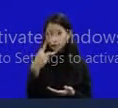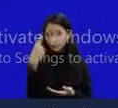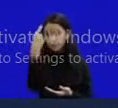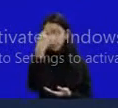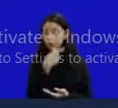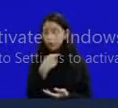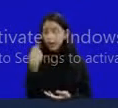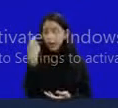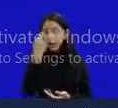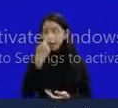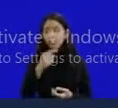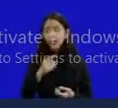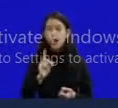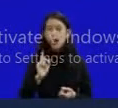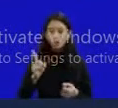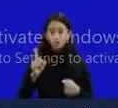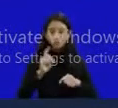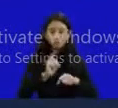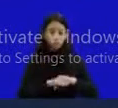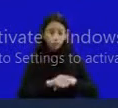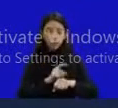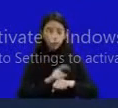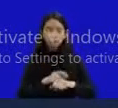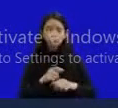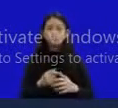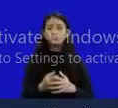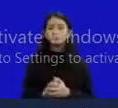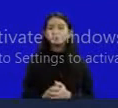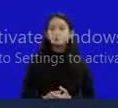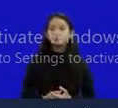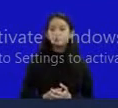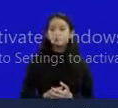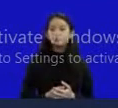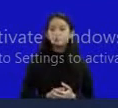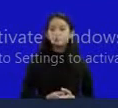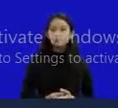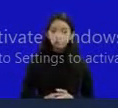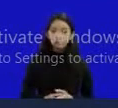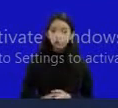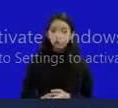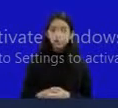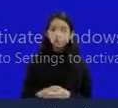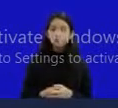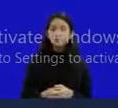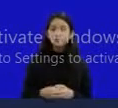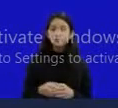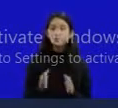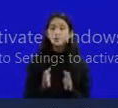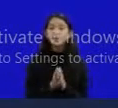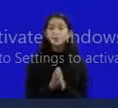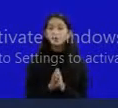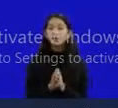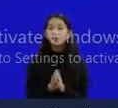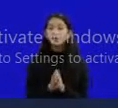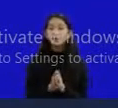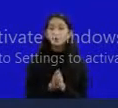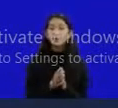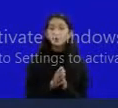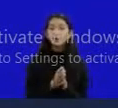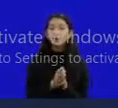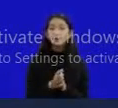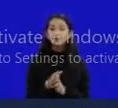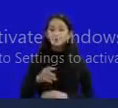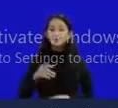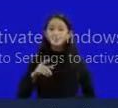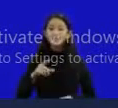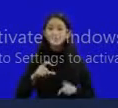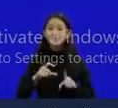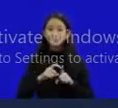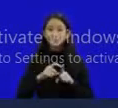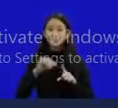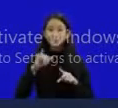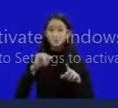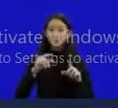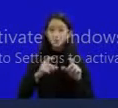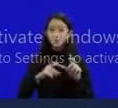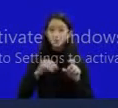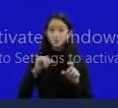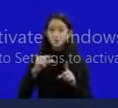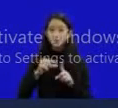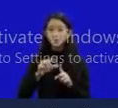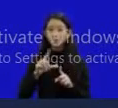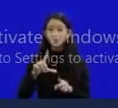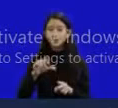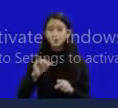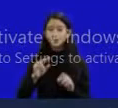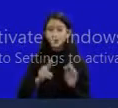itu membutuhkan waktu dan membutuhkan disiplin yang tinggi jadi ini